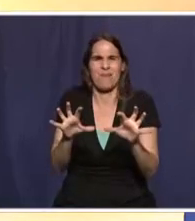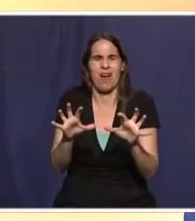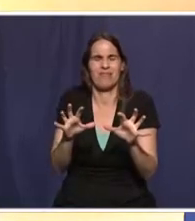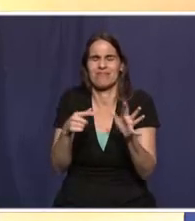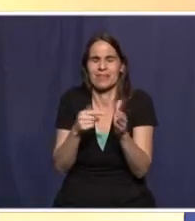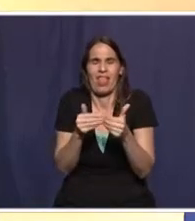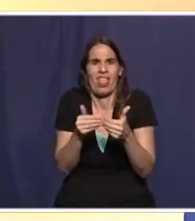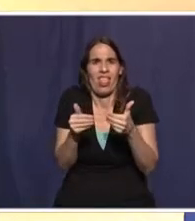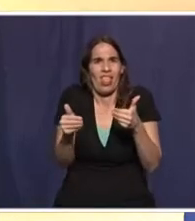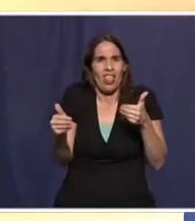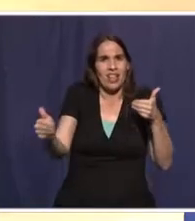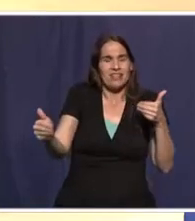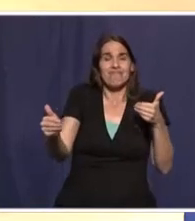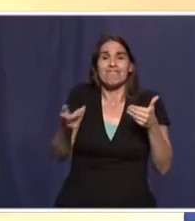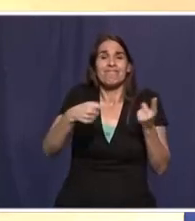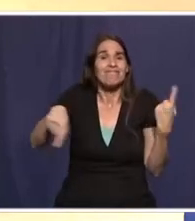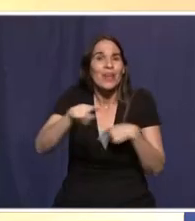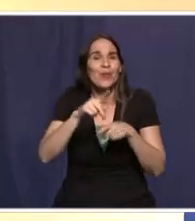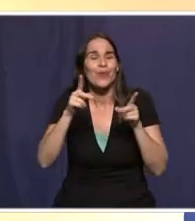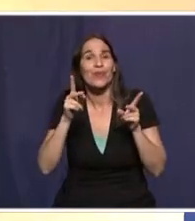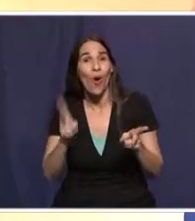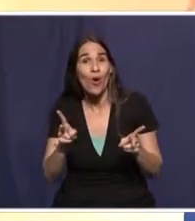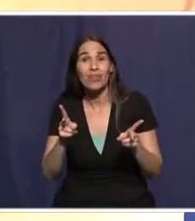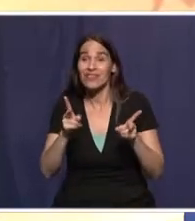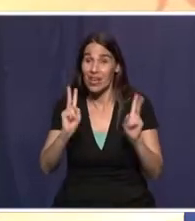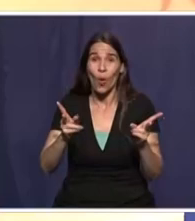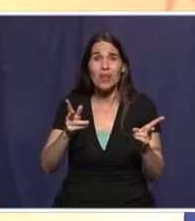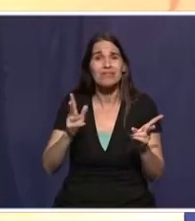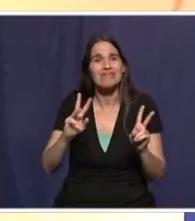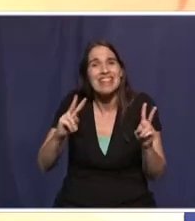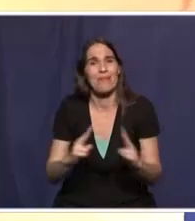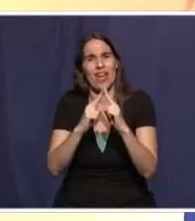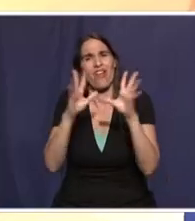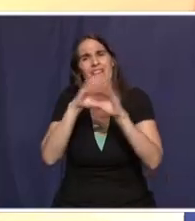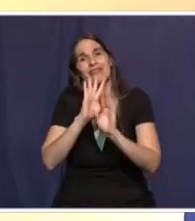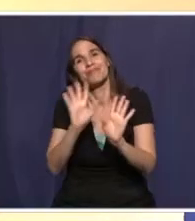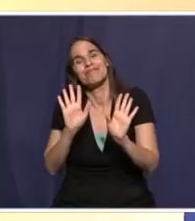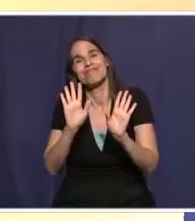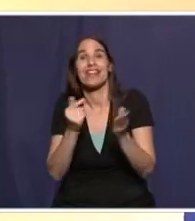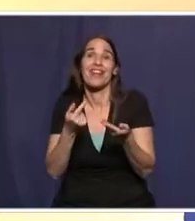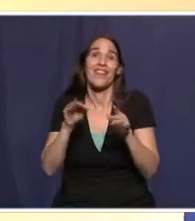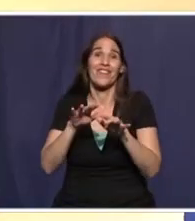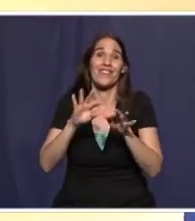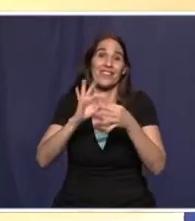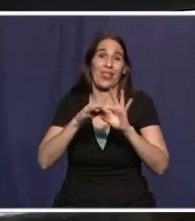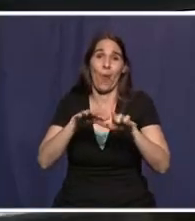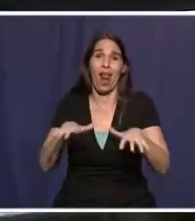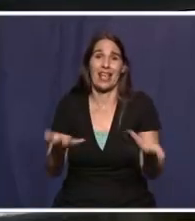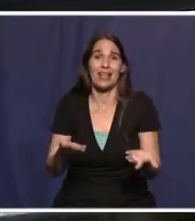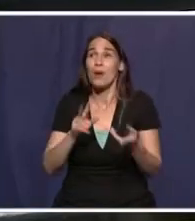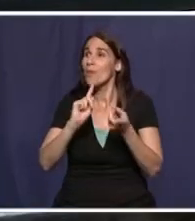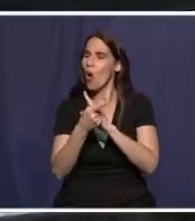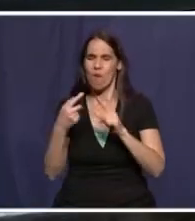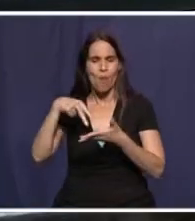מרחיקות בינינו, ואנחנו יכולות ויכולים להתכנס הערב שוב רק באופן וירטואלי, במקום לעמוד אלה לצד